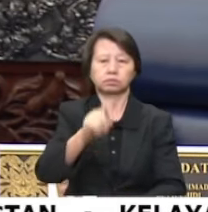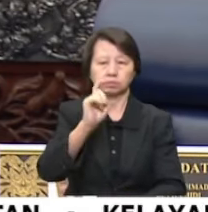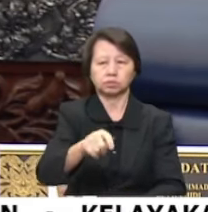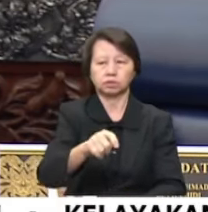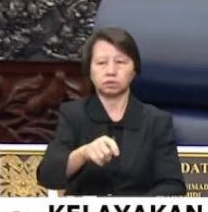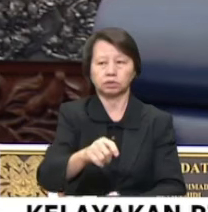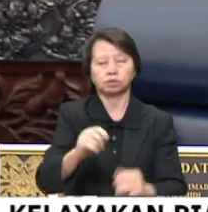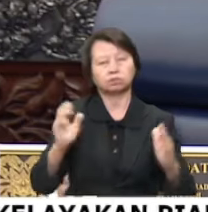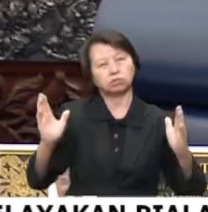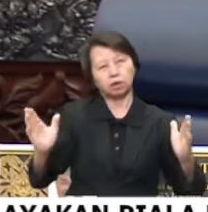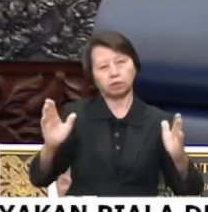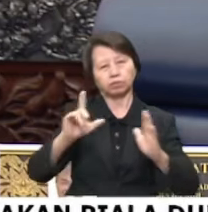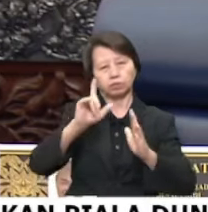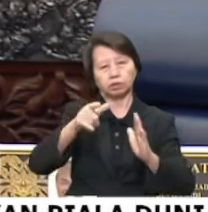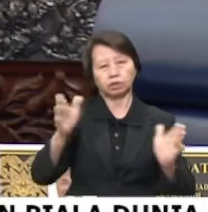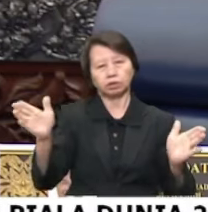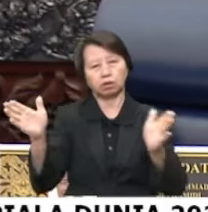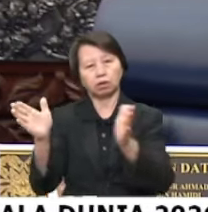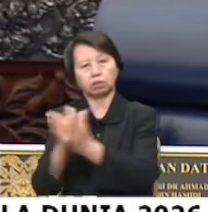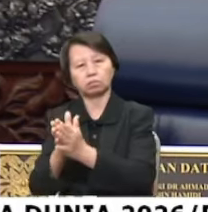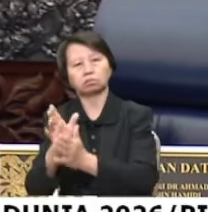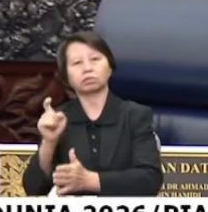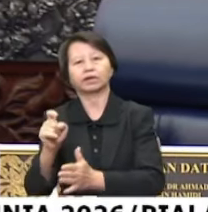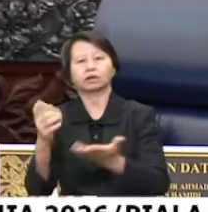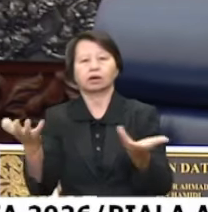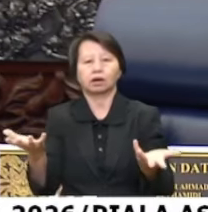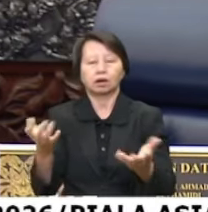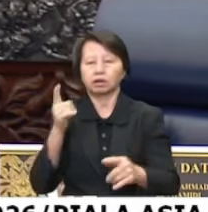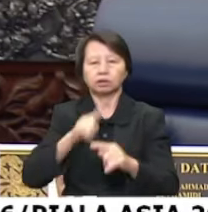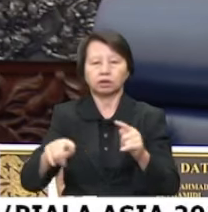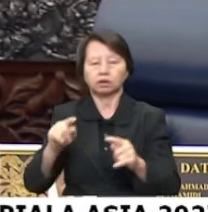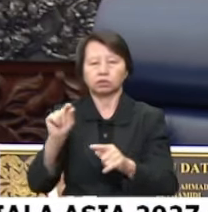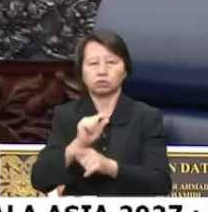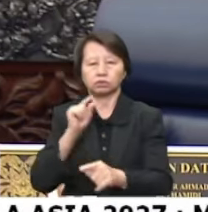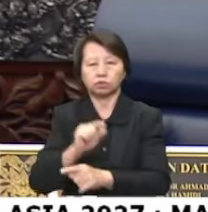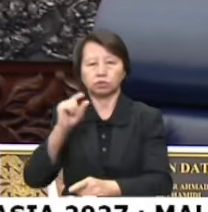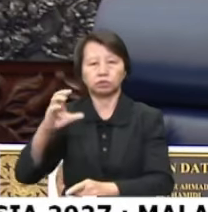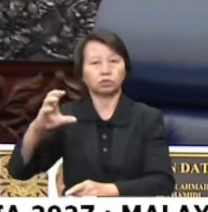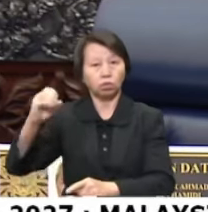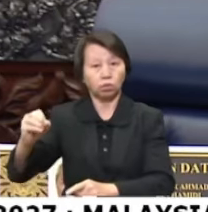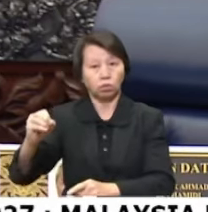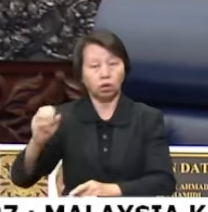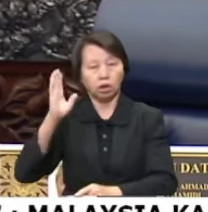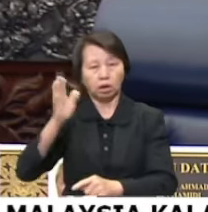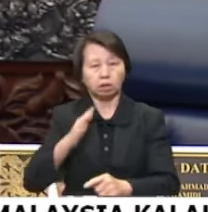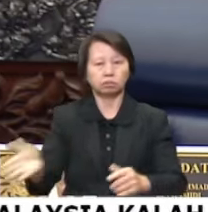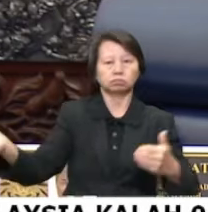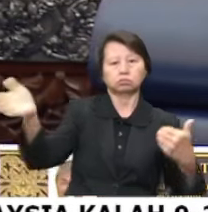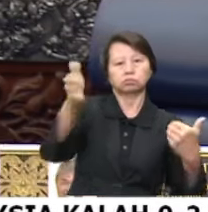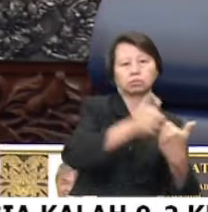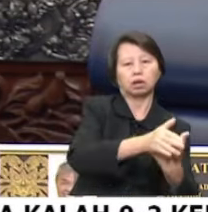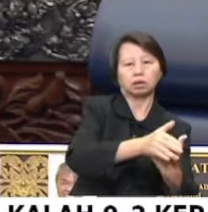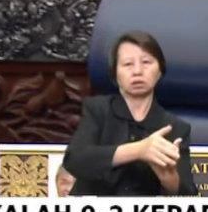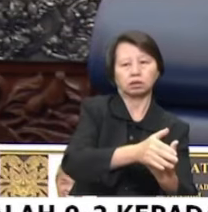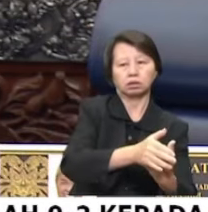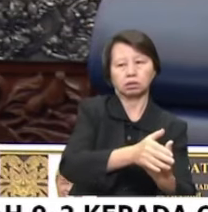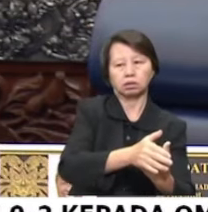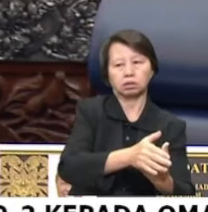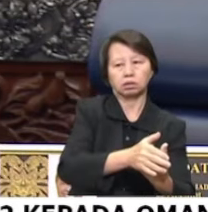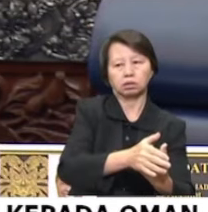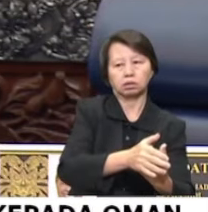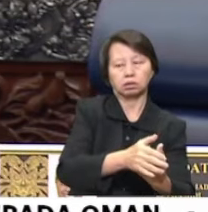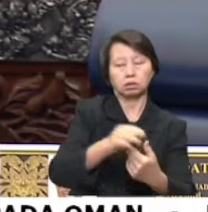dan tempohnya nanti hayatnya habis, kita tidak akan menggunakan coal lagi. Because kita akan balik kepada Puan Speaker,